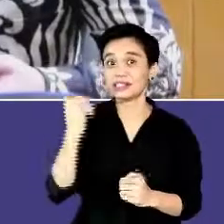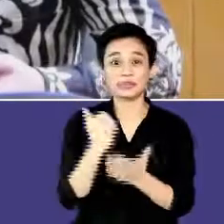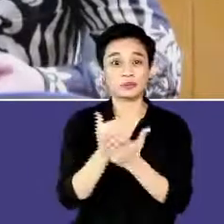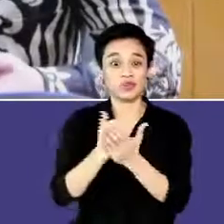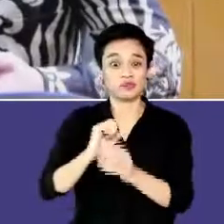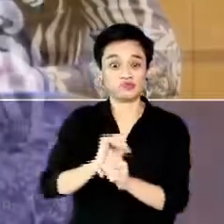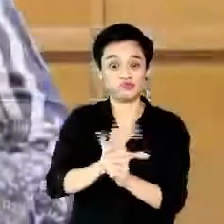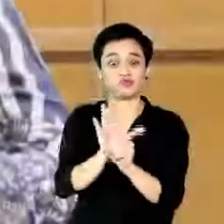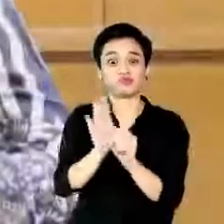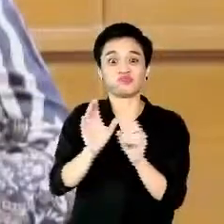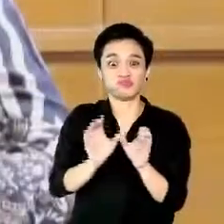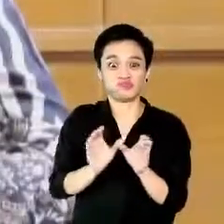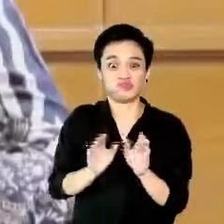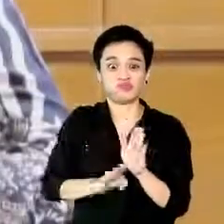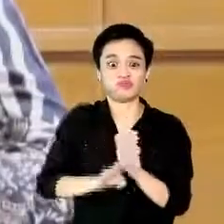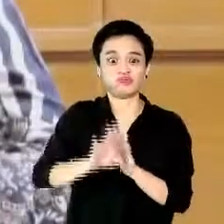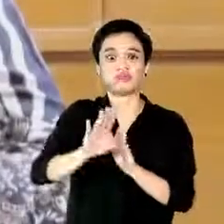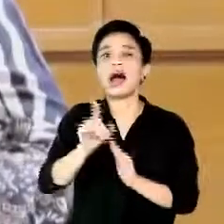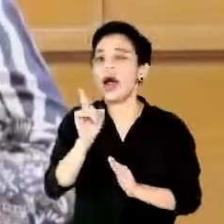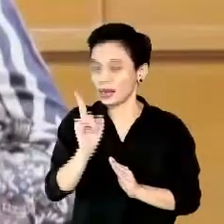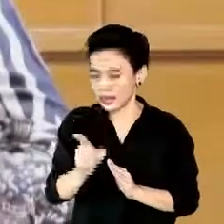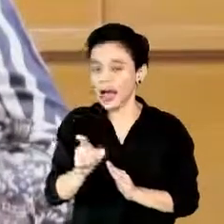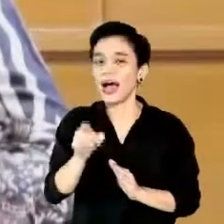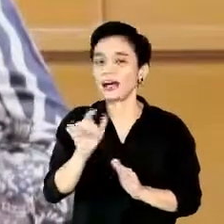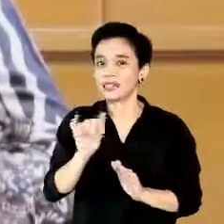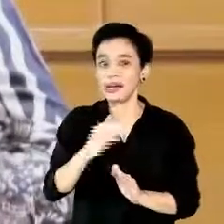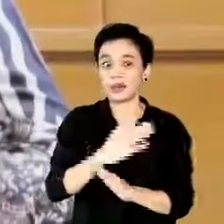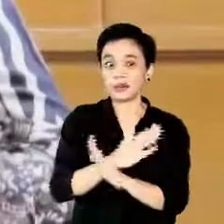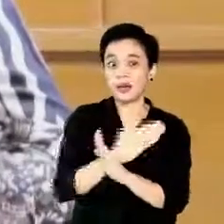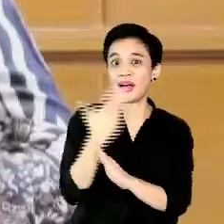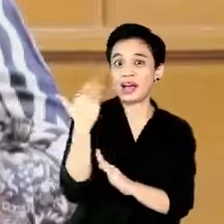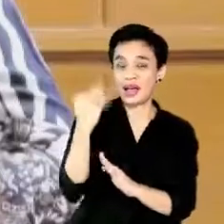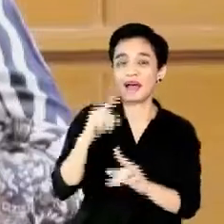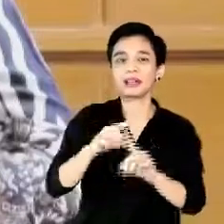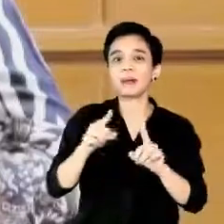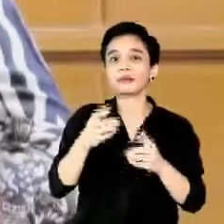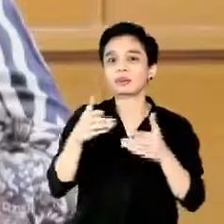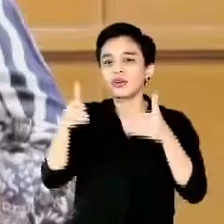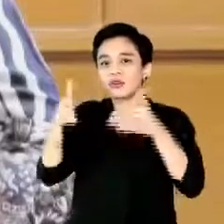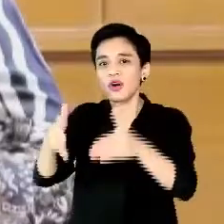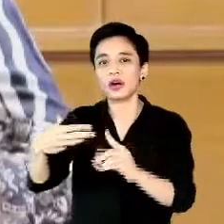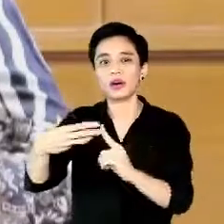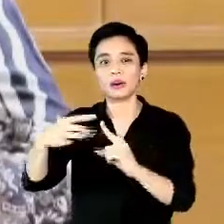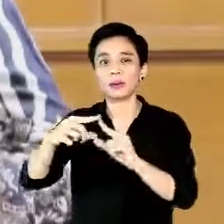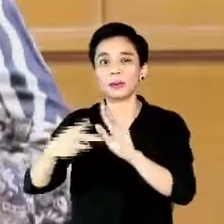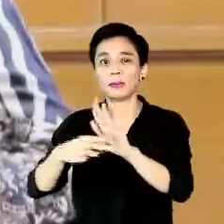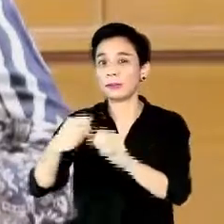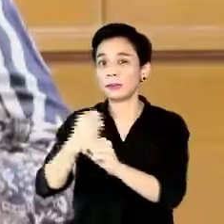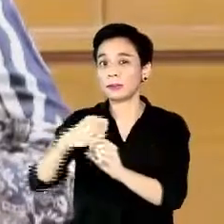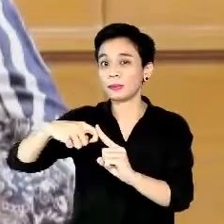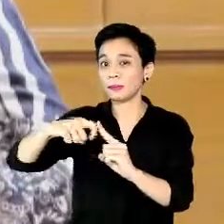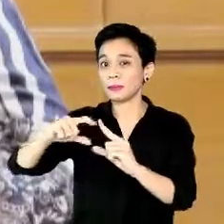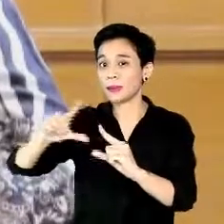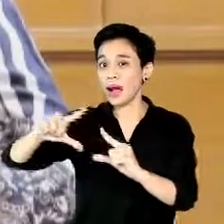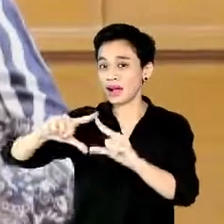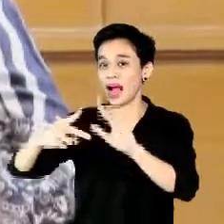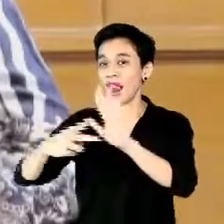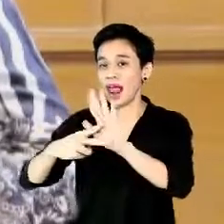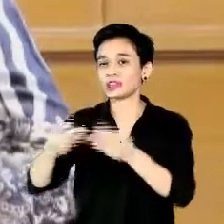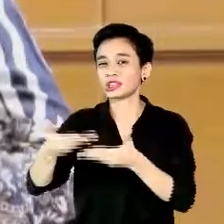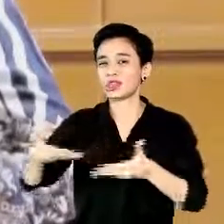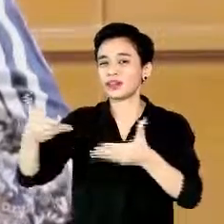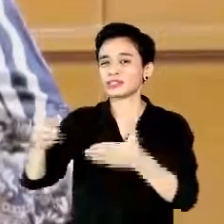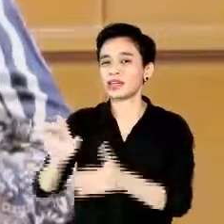kasus di Jawa Timur tetapi yang terjadi di Bangkalan memang sangat khusus dan